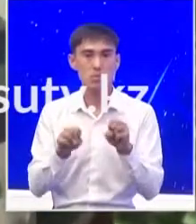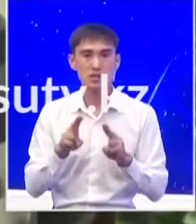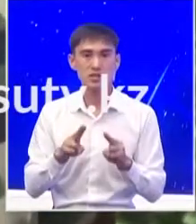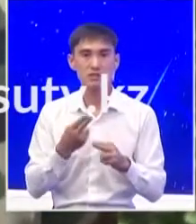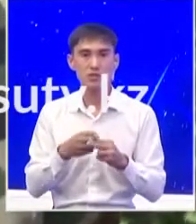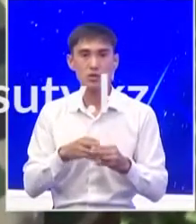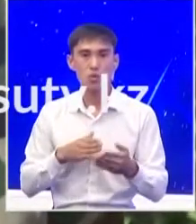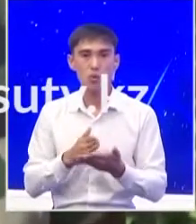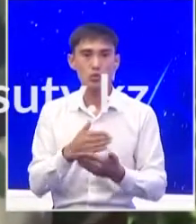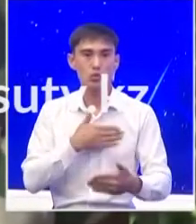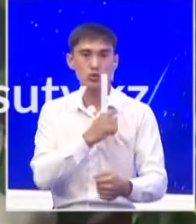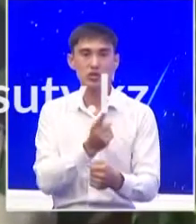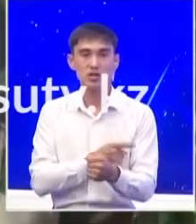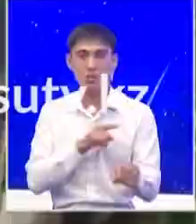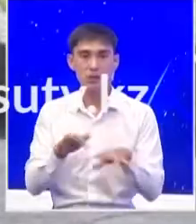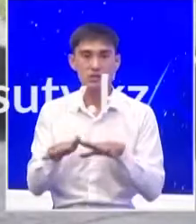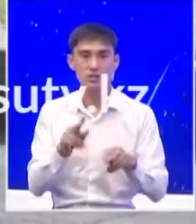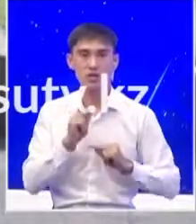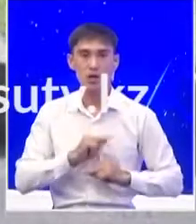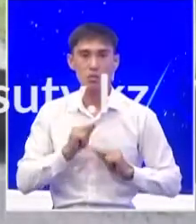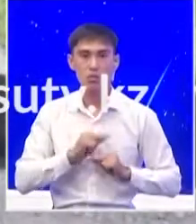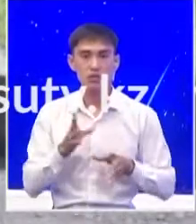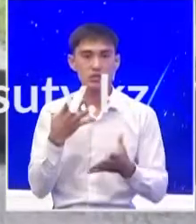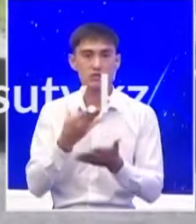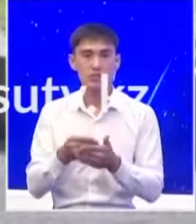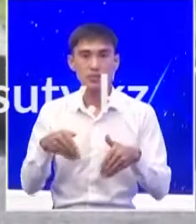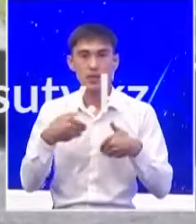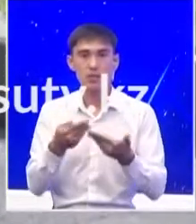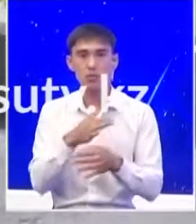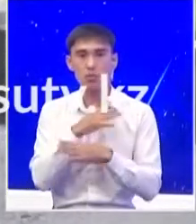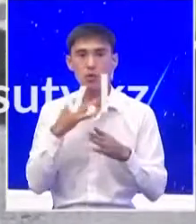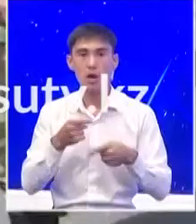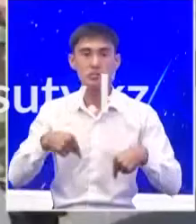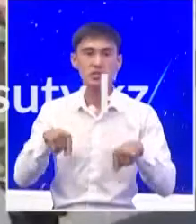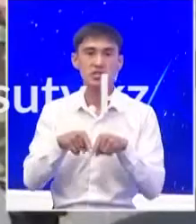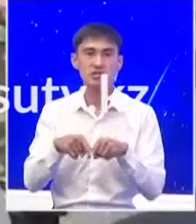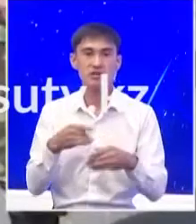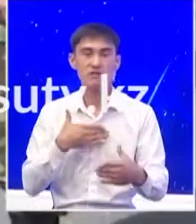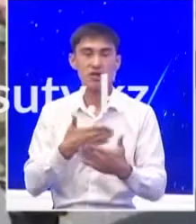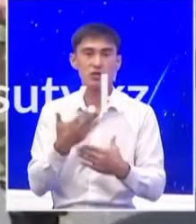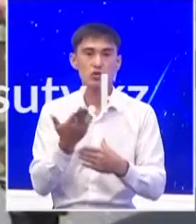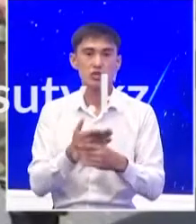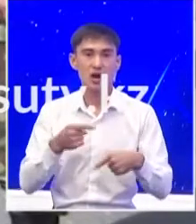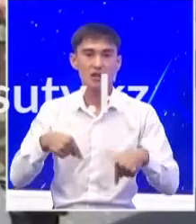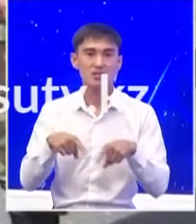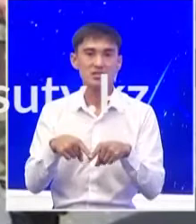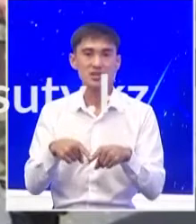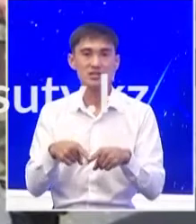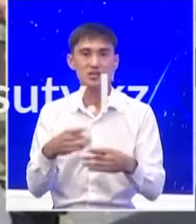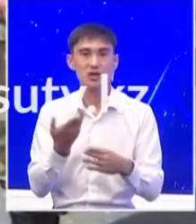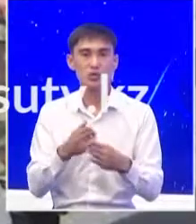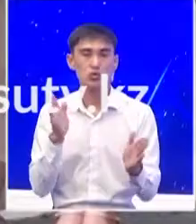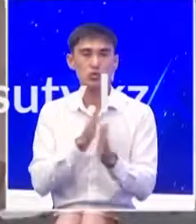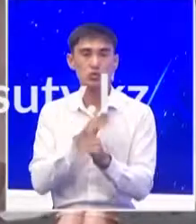органами ведется усиленная профилактическая работа. Свою лепту вносят и многие общественные и волонтерские организации, неравнодушные к